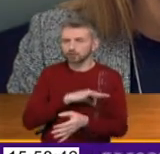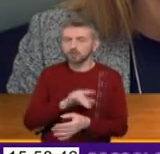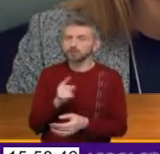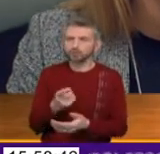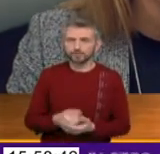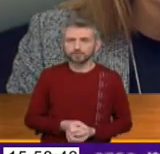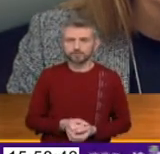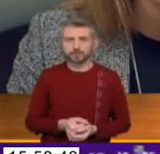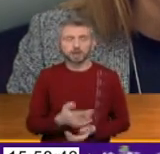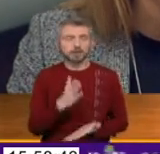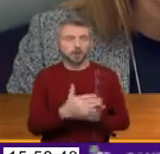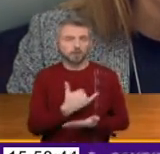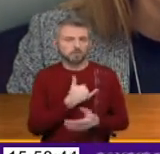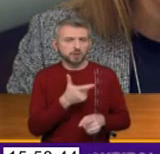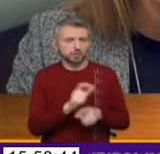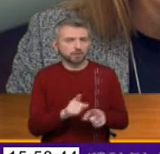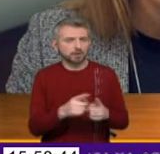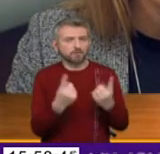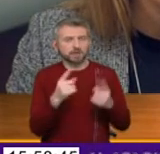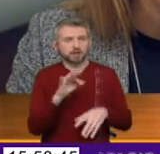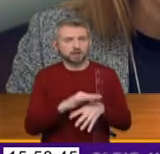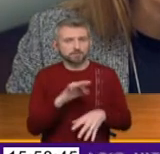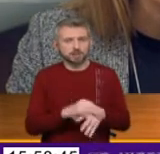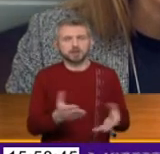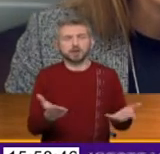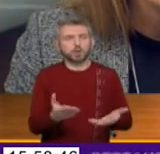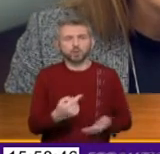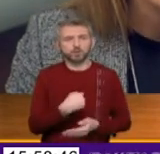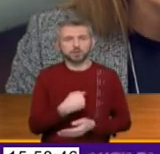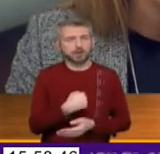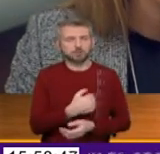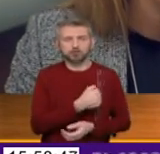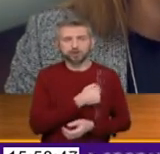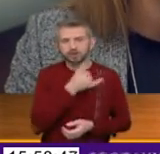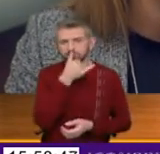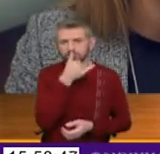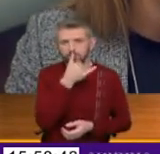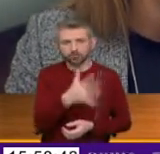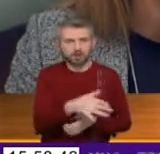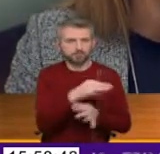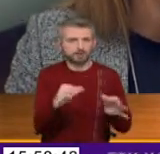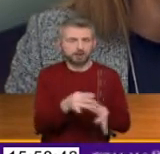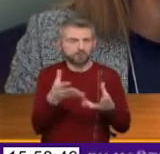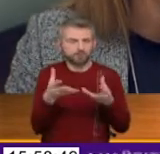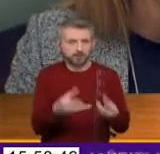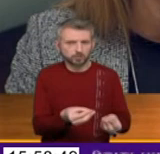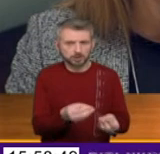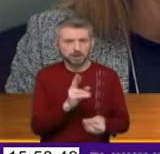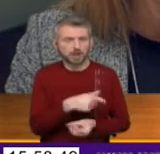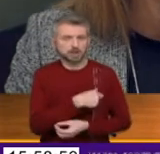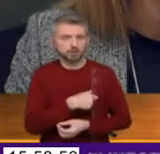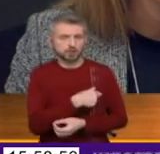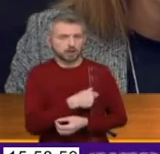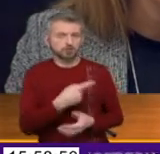чому? Є в мене така дуже велика біль, на яку я, на жаль, не змогла жодним чином повпливати як